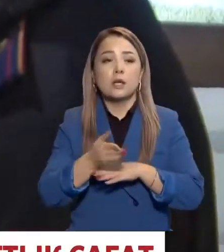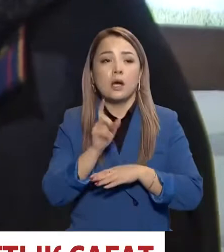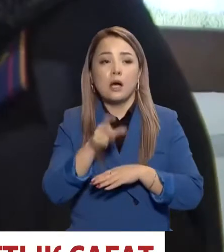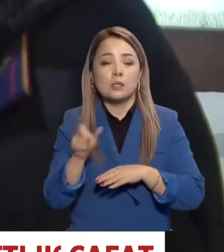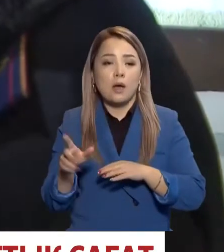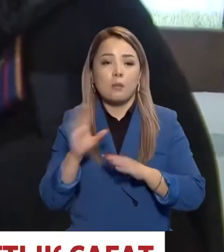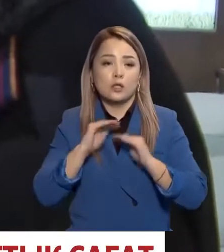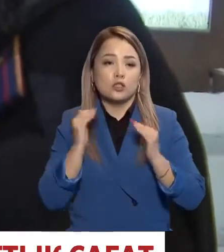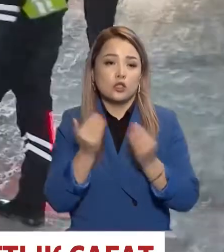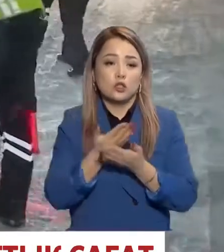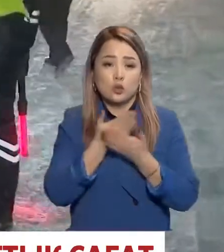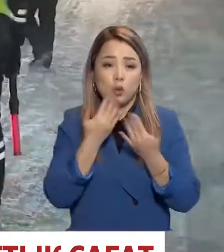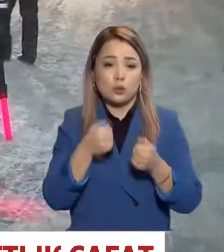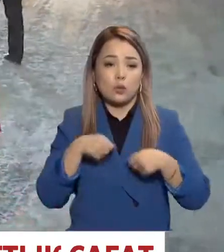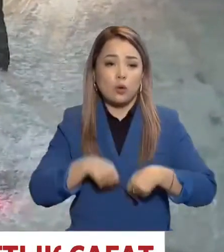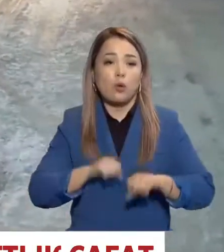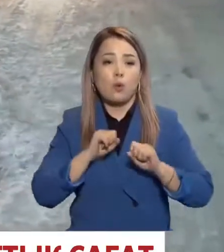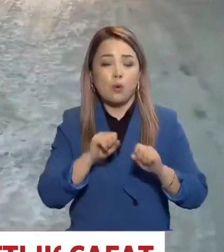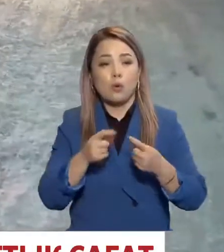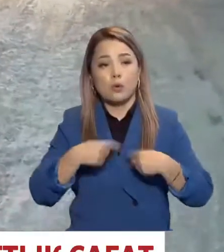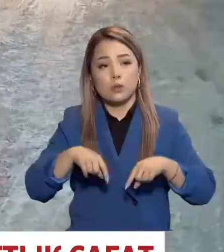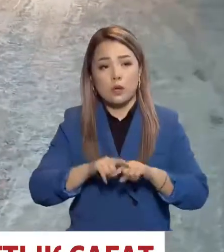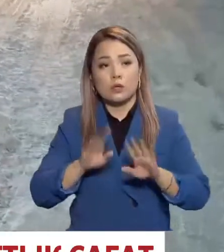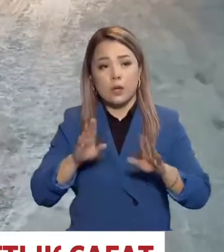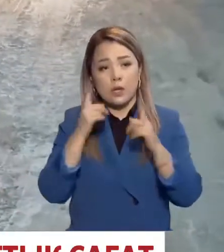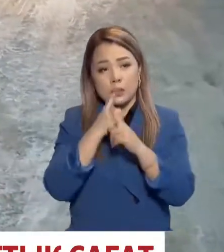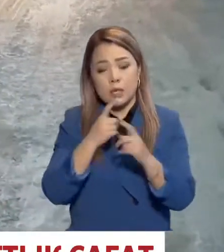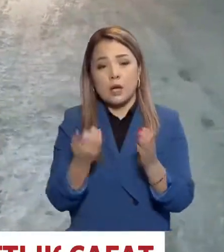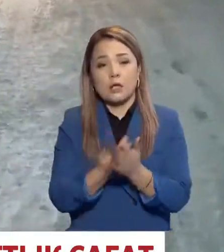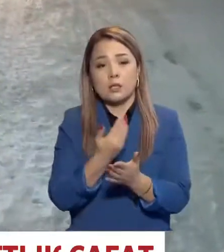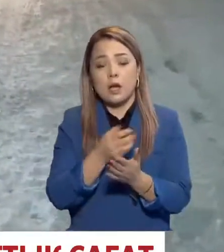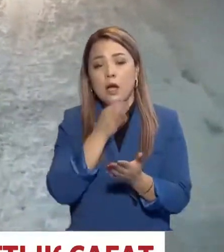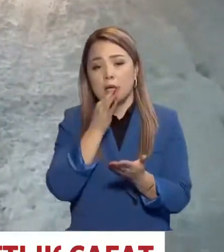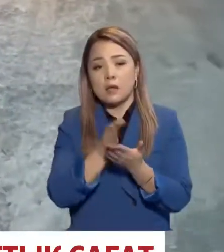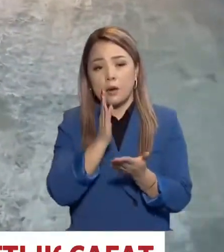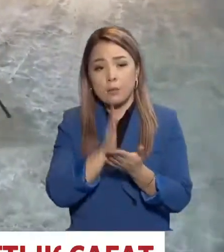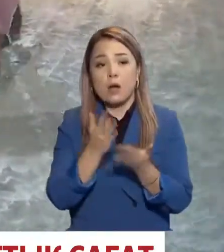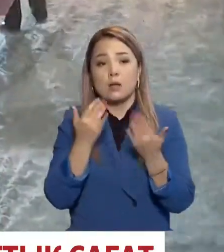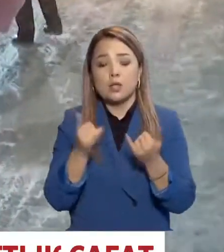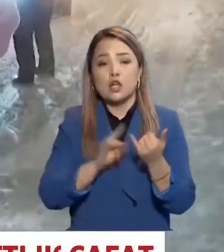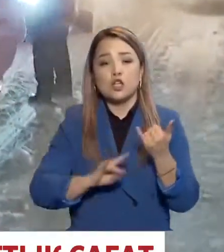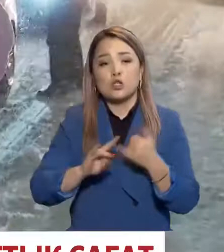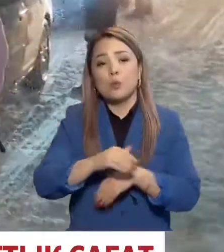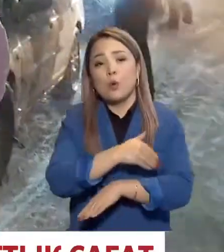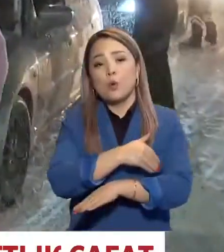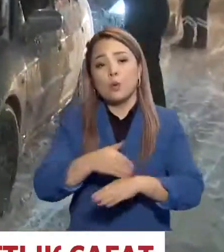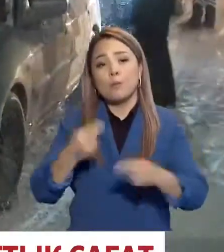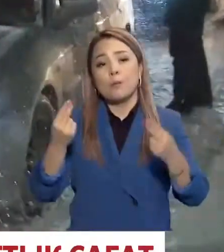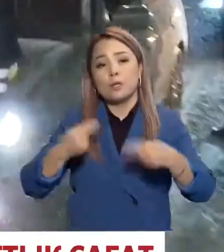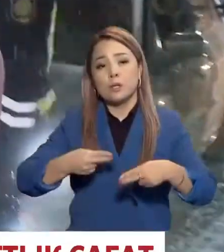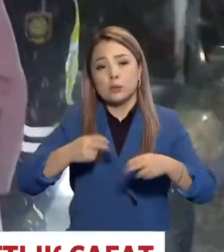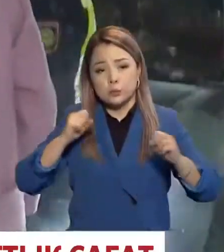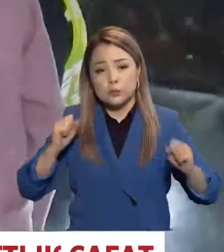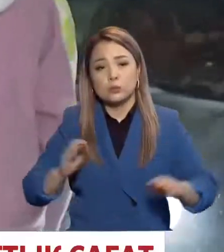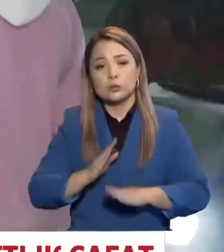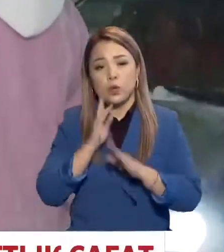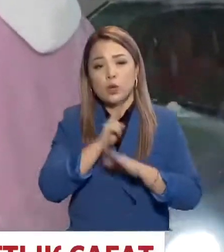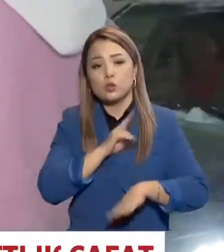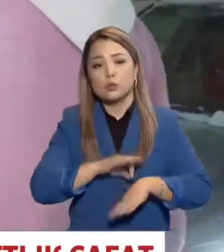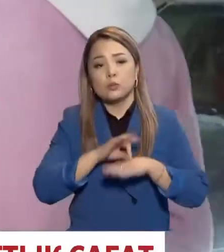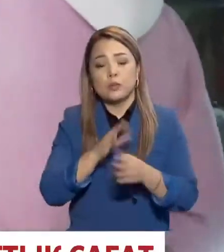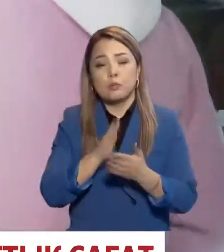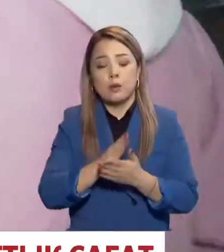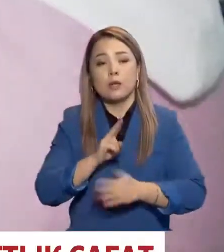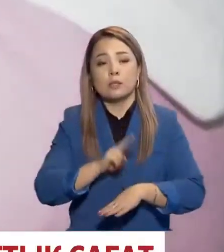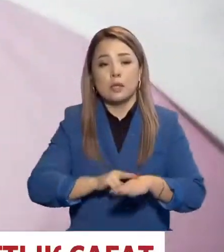тұрғындар тыйылмай тұр. Құқық қорғаушылар оларға әзір тек ескерту жасап жатыр. Республика көшесінің бойында қойылған бекет таң атқанша жұмыс істеді.